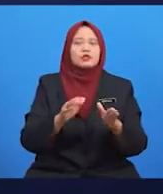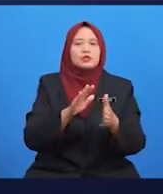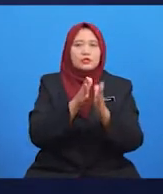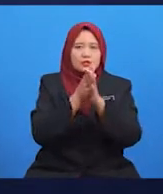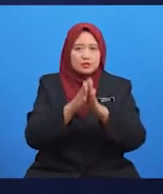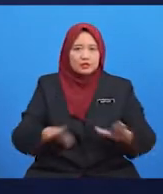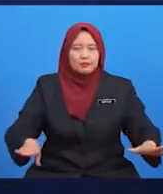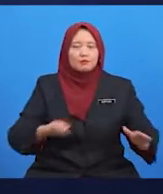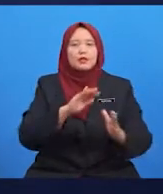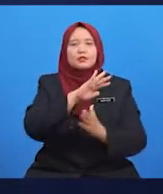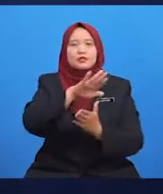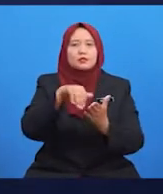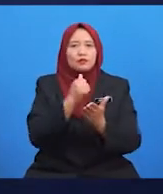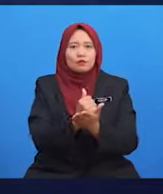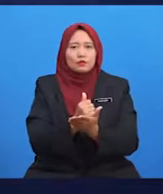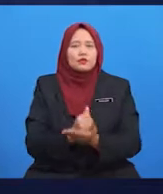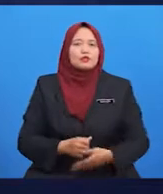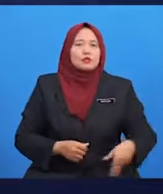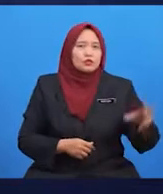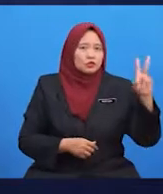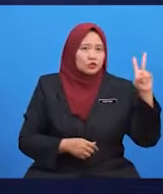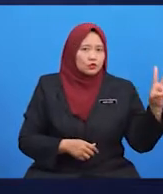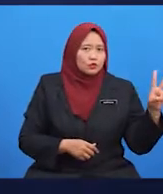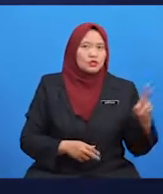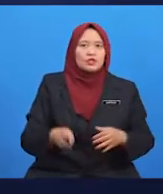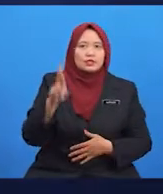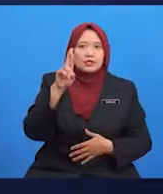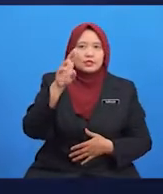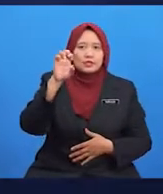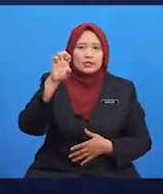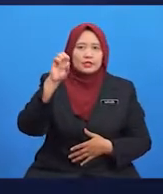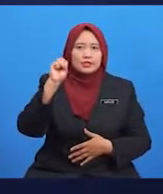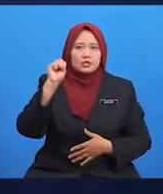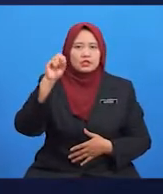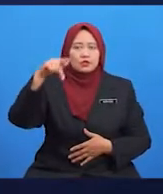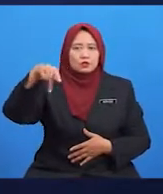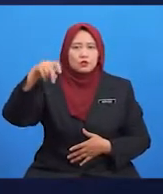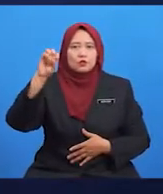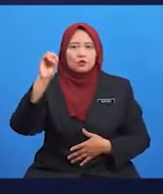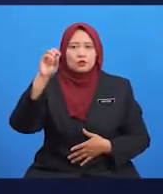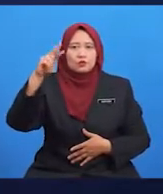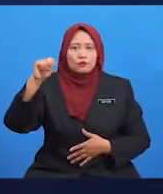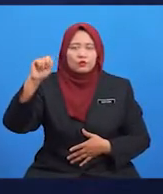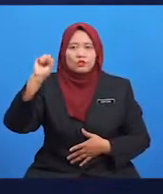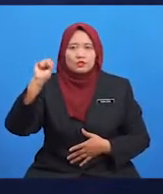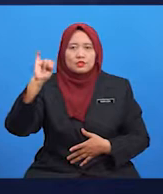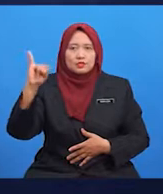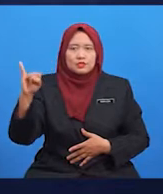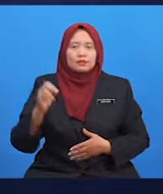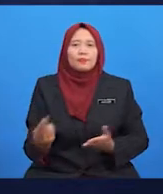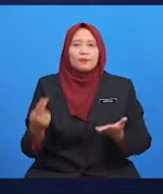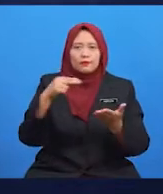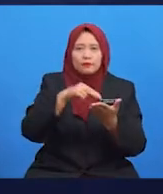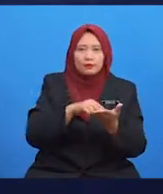Kedua, responsi. Responsi merujuk kepada pengulangan kata di tengah-tengah baris